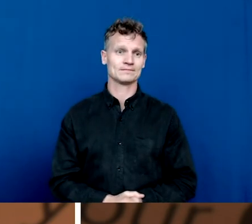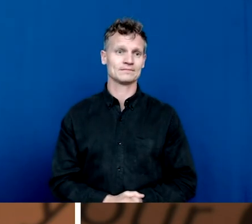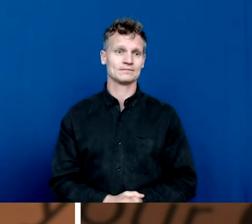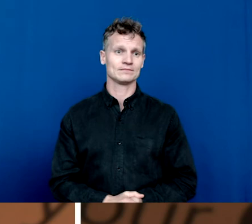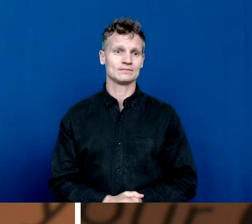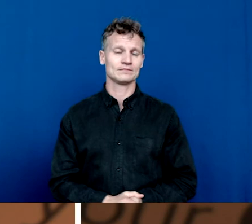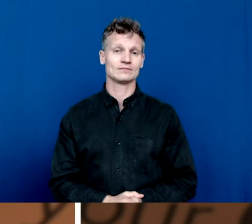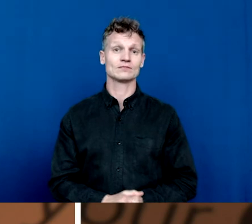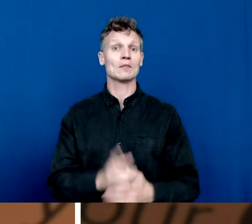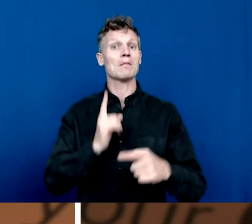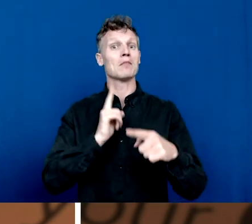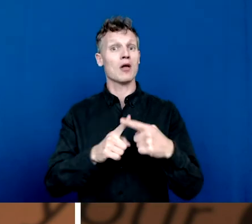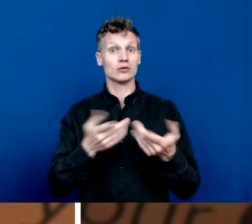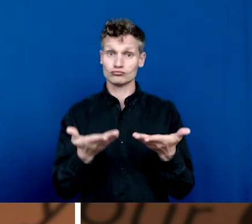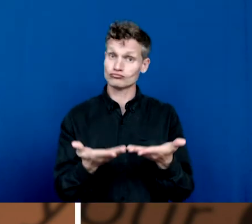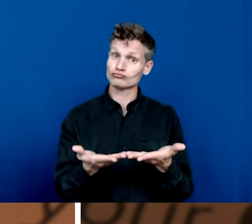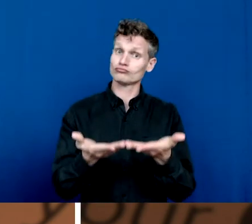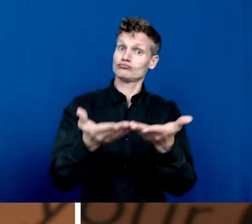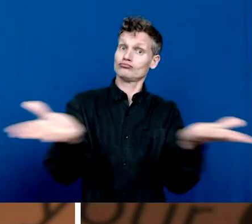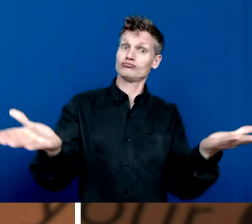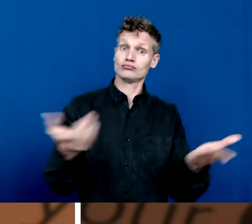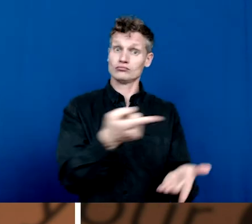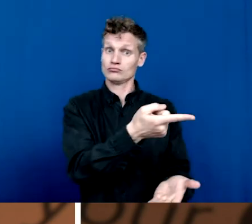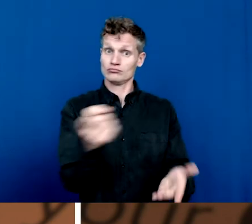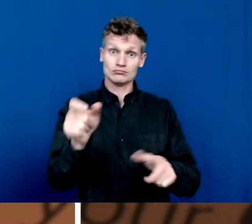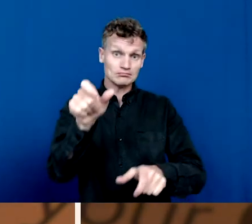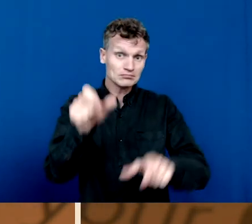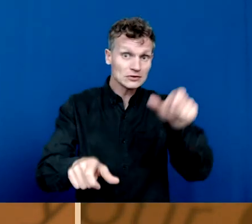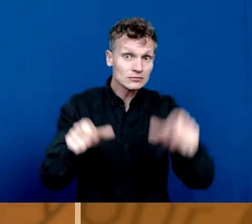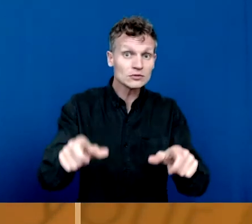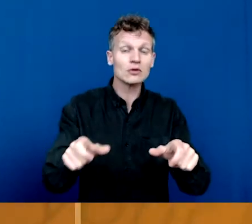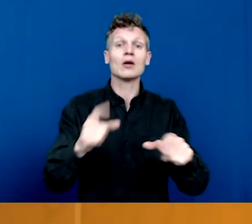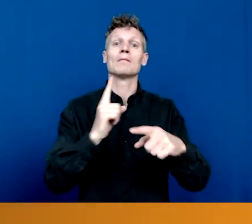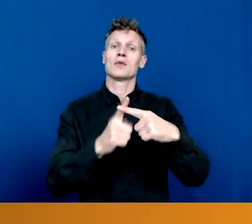public et nous être accessibles.